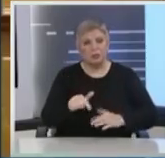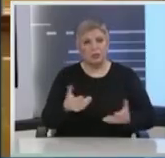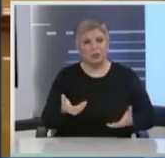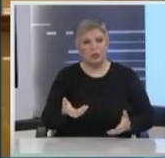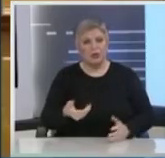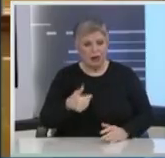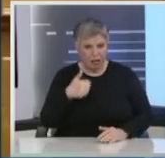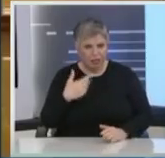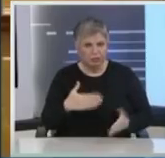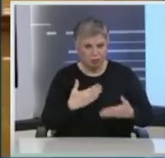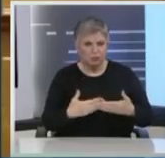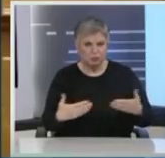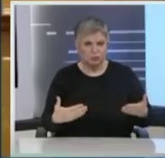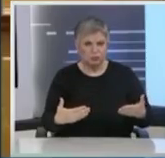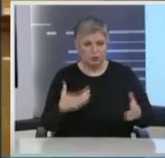μπορεί να αμφιβάλλει κανείς.